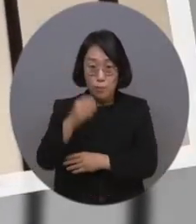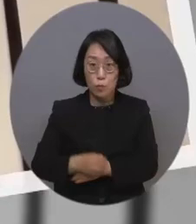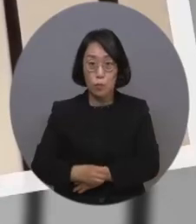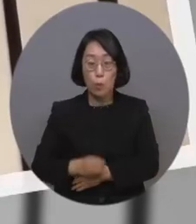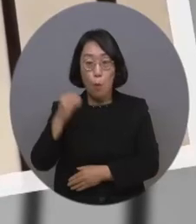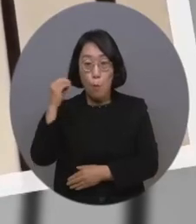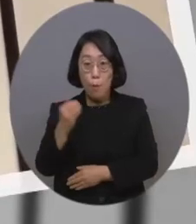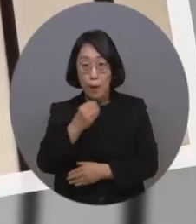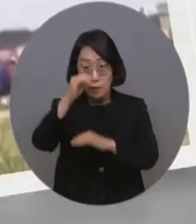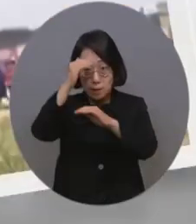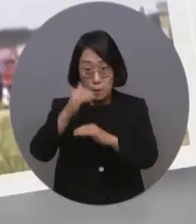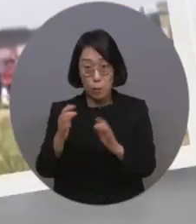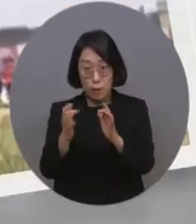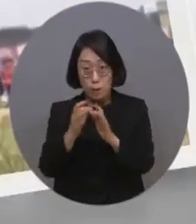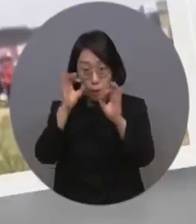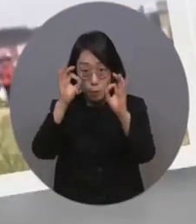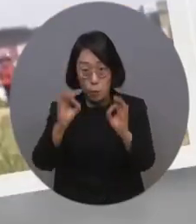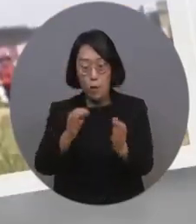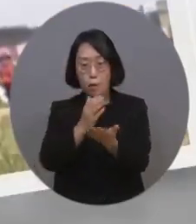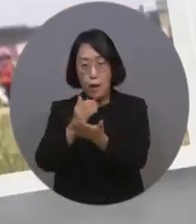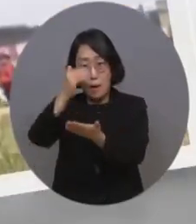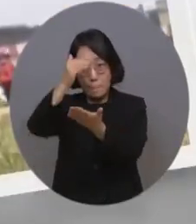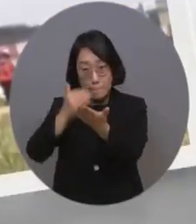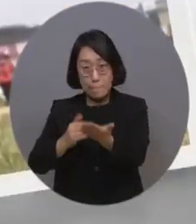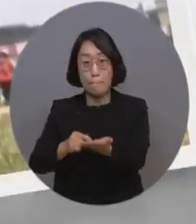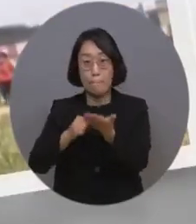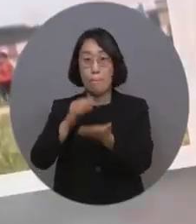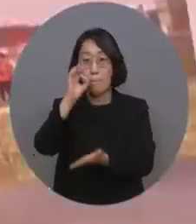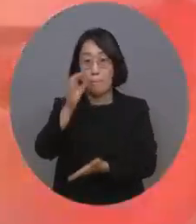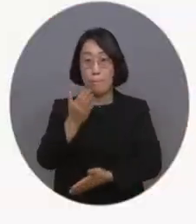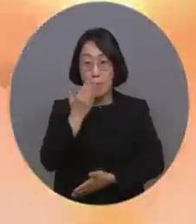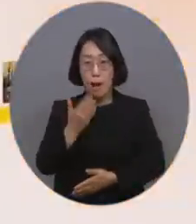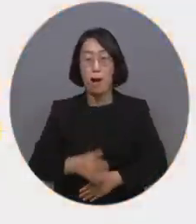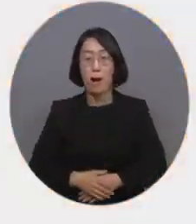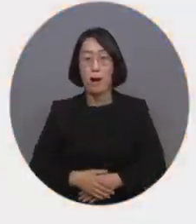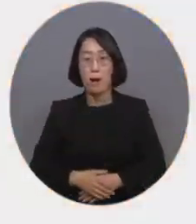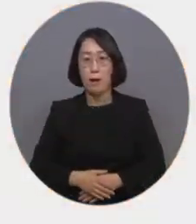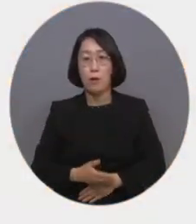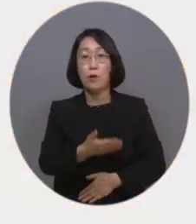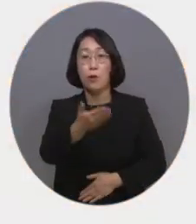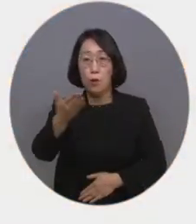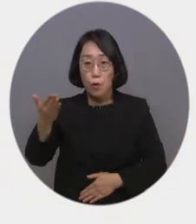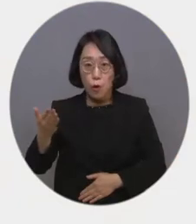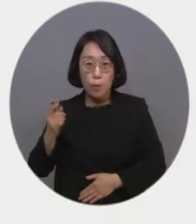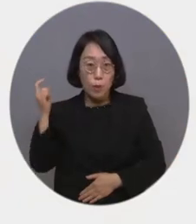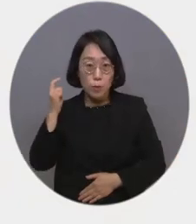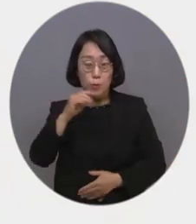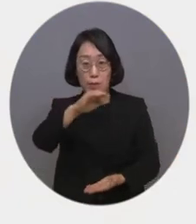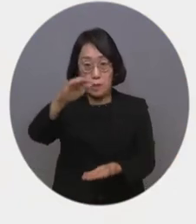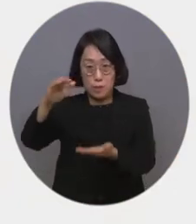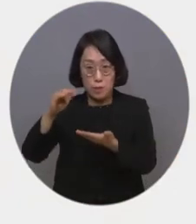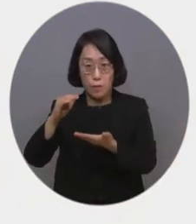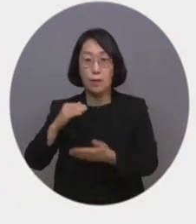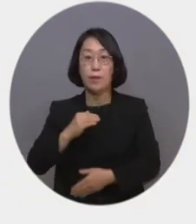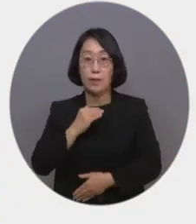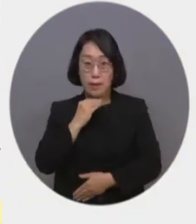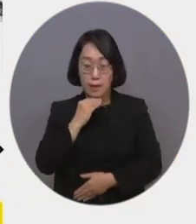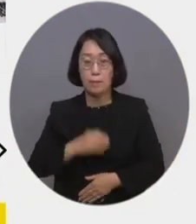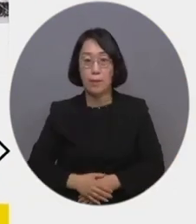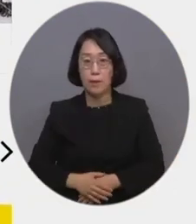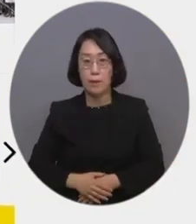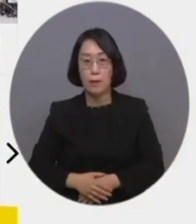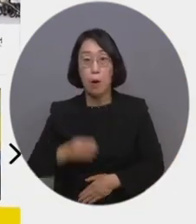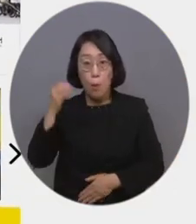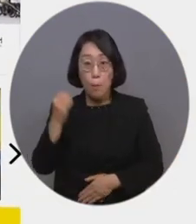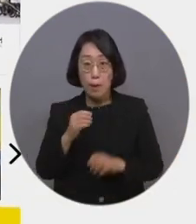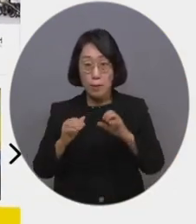웰페어뉴스 홈페이지를 통해 보다 다양한 소식을 접할 수 있습니다. 시청자 여러분의 제보를 기다립니다. 웰페어뉴스